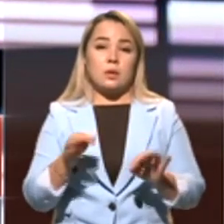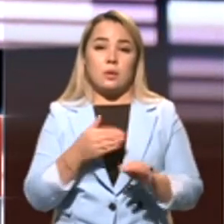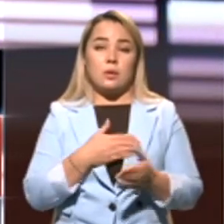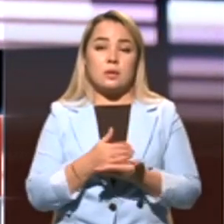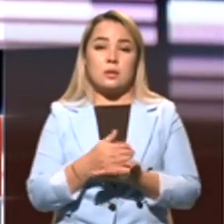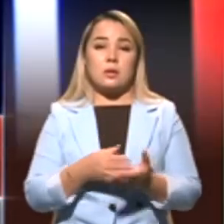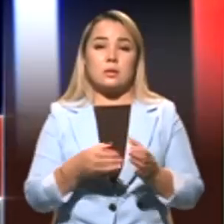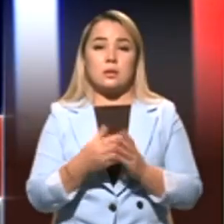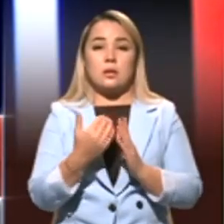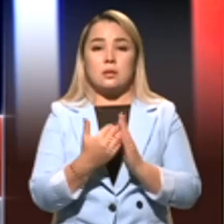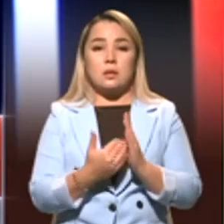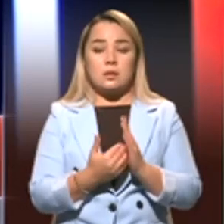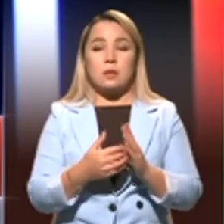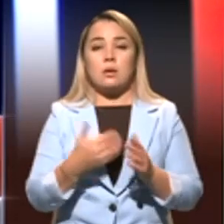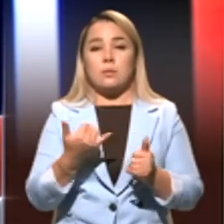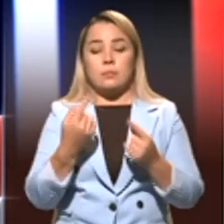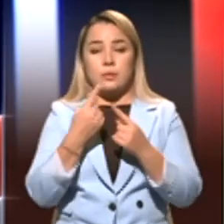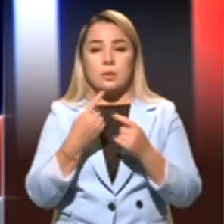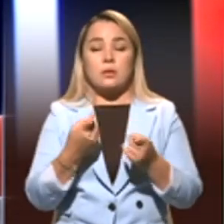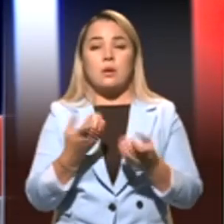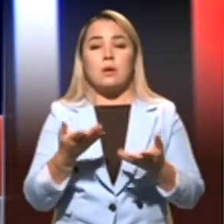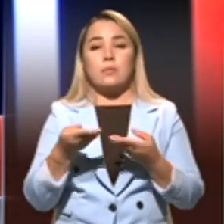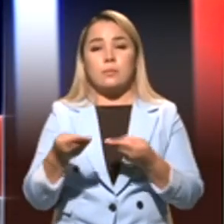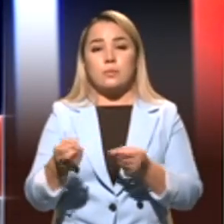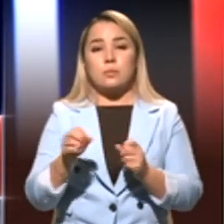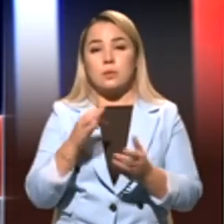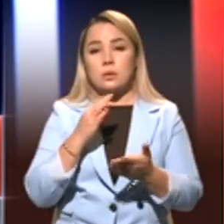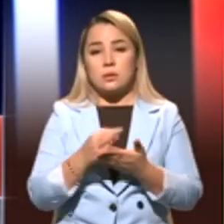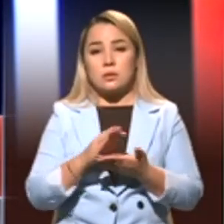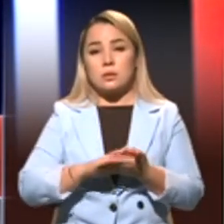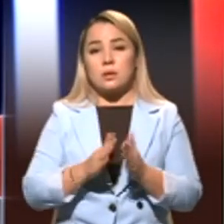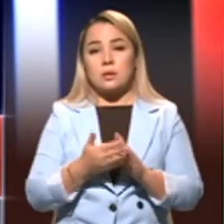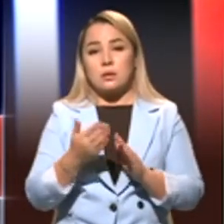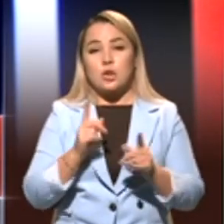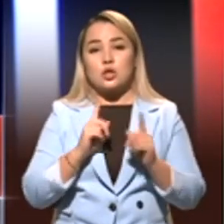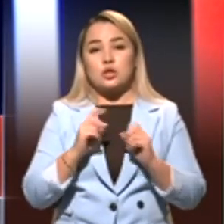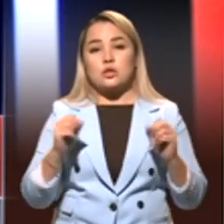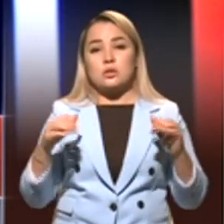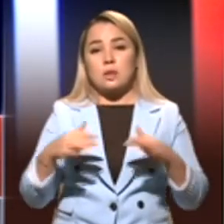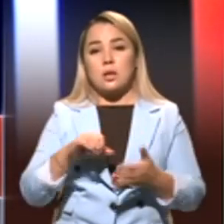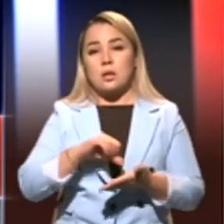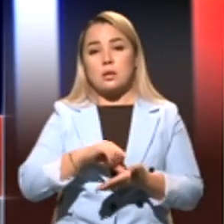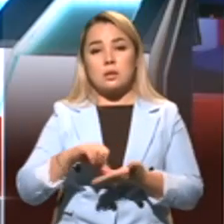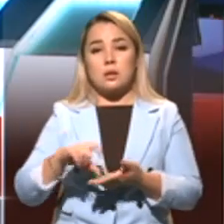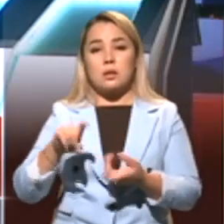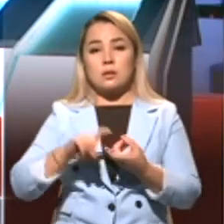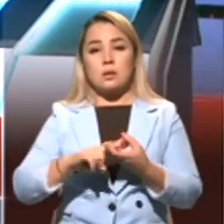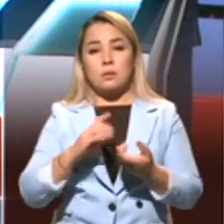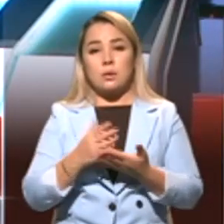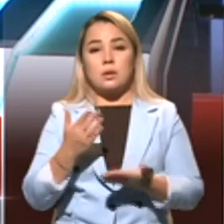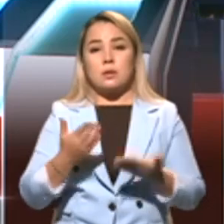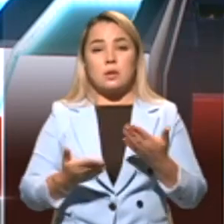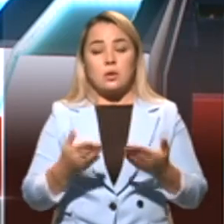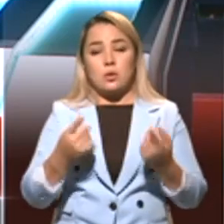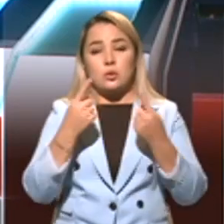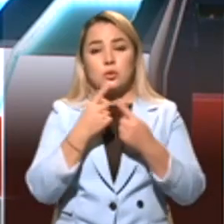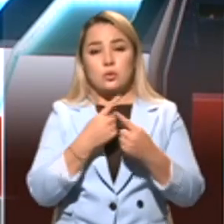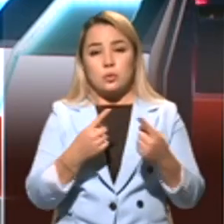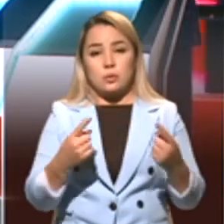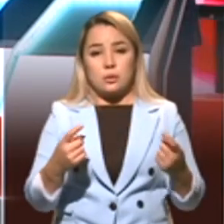саяси жаңағы айтып отырған ахуалға қалай әсер ете аламыз осы жиын арқылы? Енді жаңағы айтқанда, егер де бір